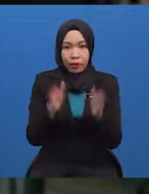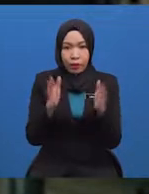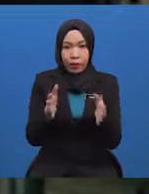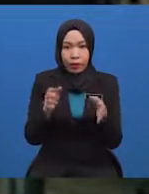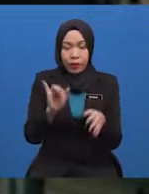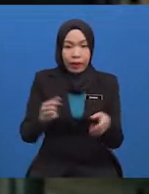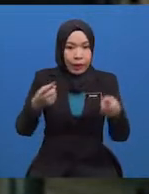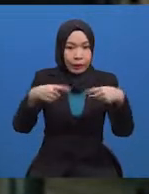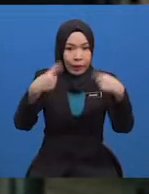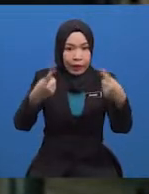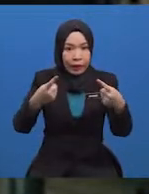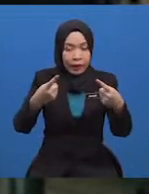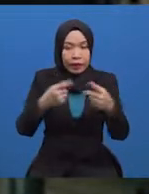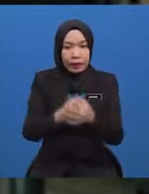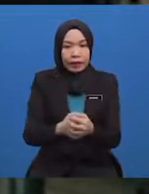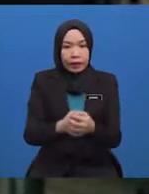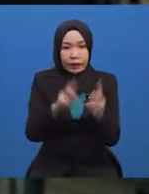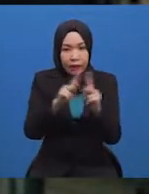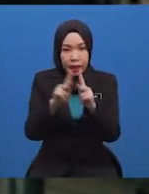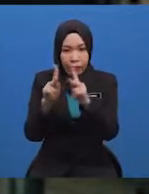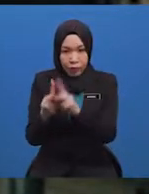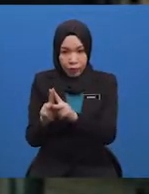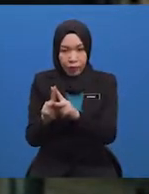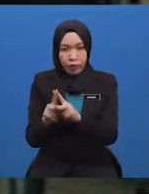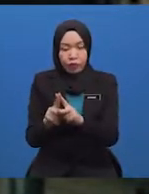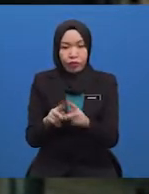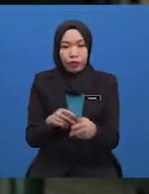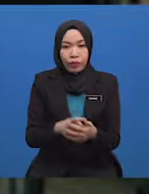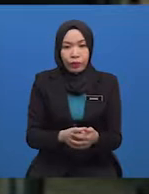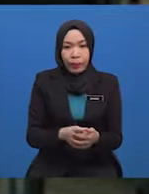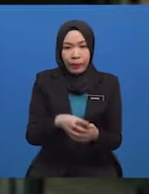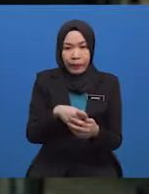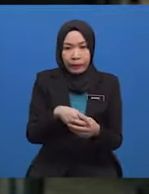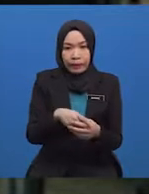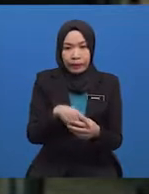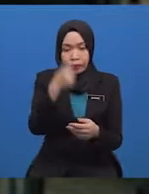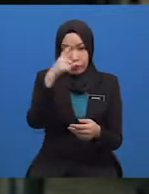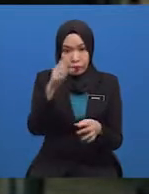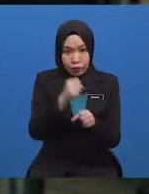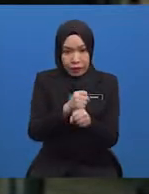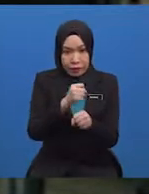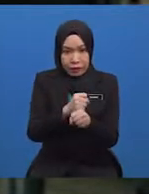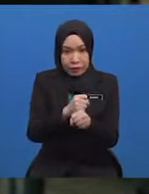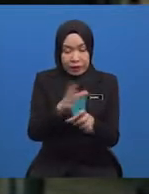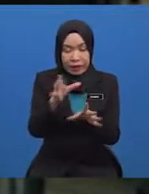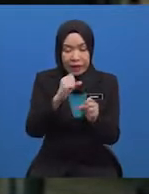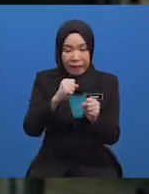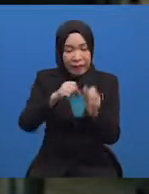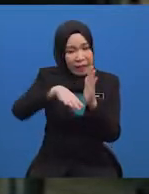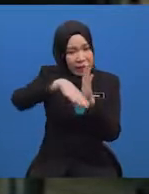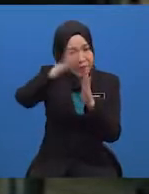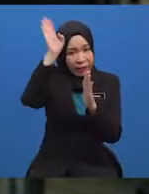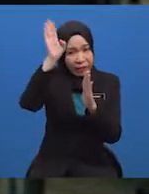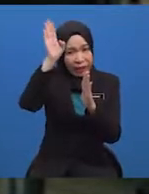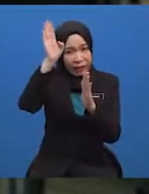penduduk setempat, seterusnya meningkatkan kepadatan penduduk. Kepadatan